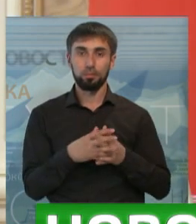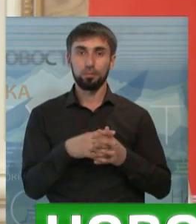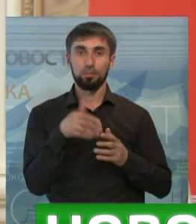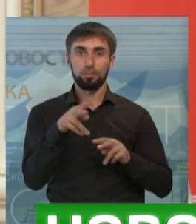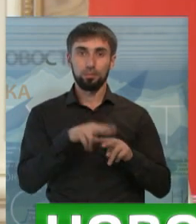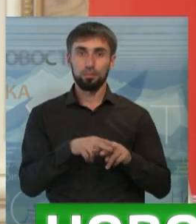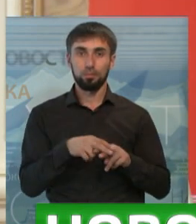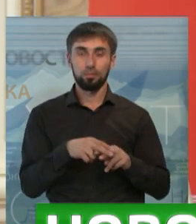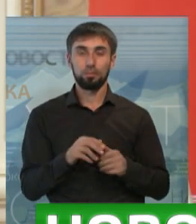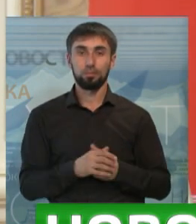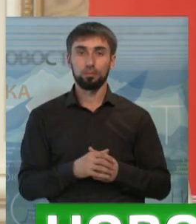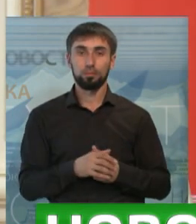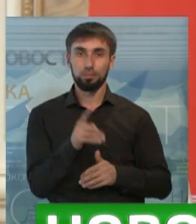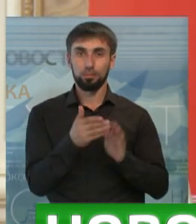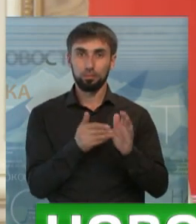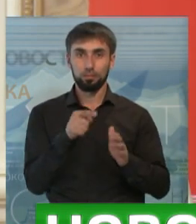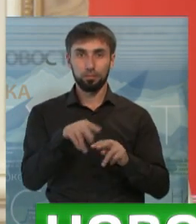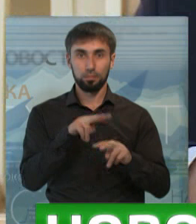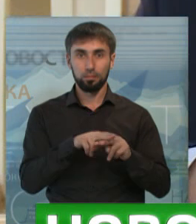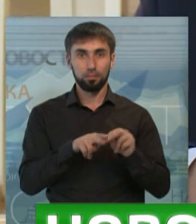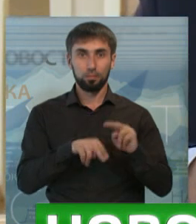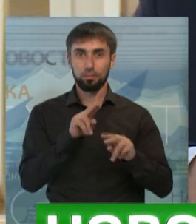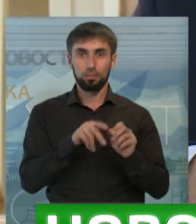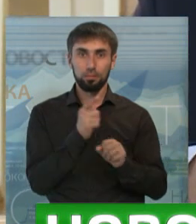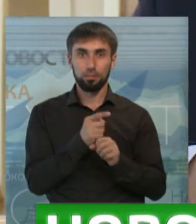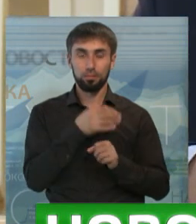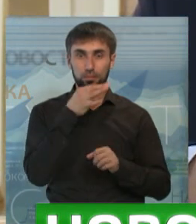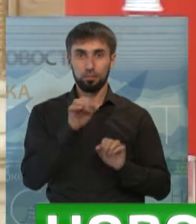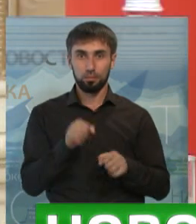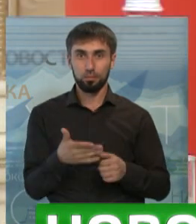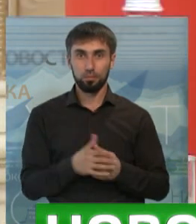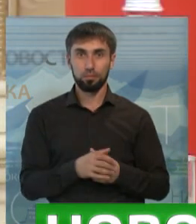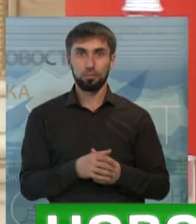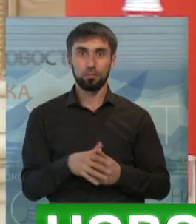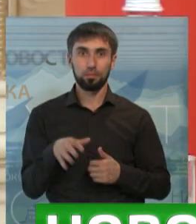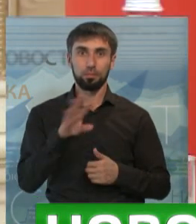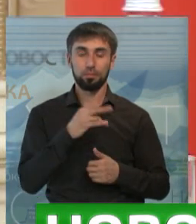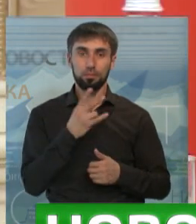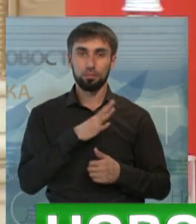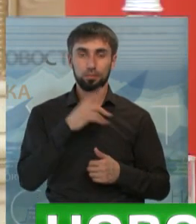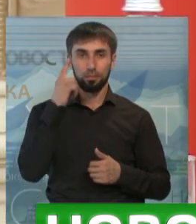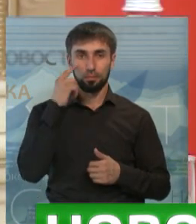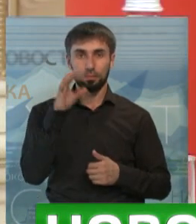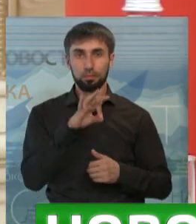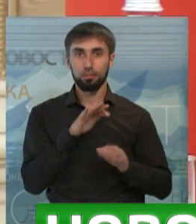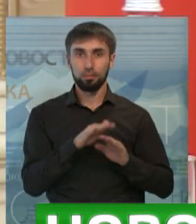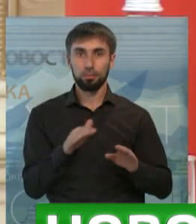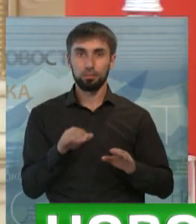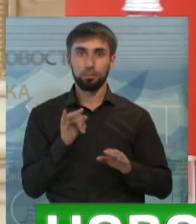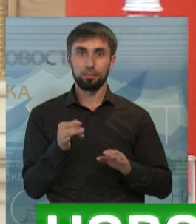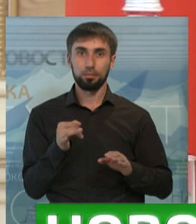авианосец uss ничего не альфис я хотел бы чтобы вы подумали и о детях и